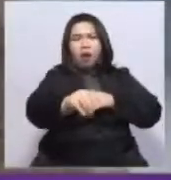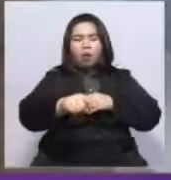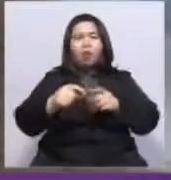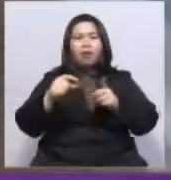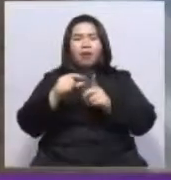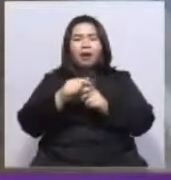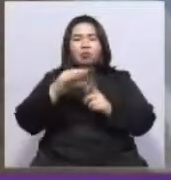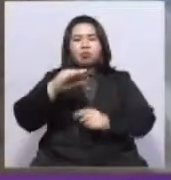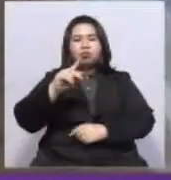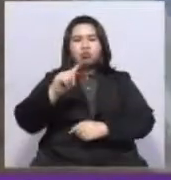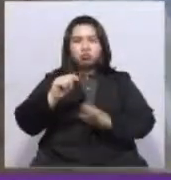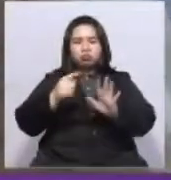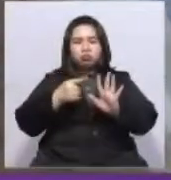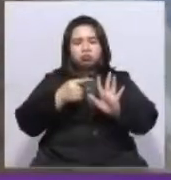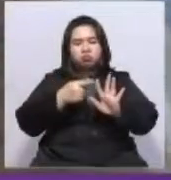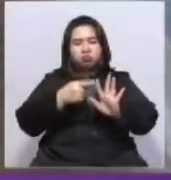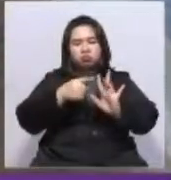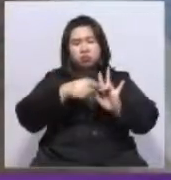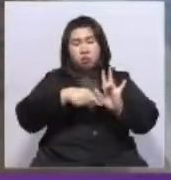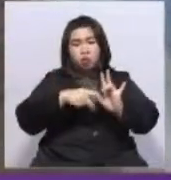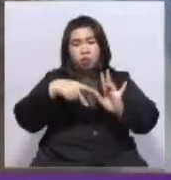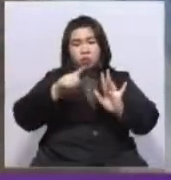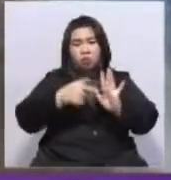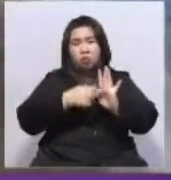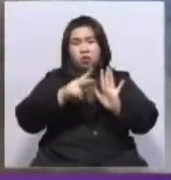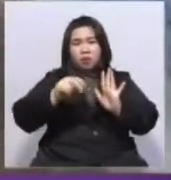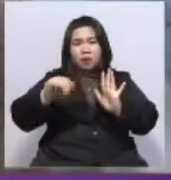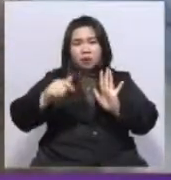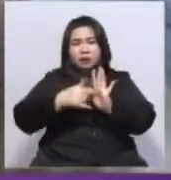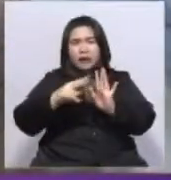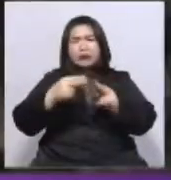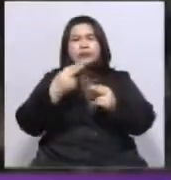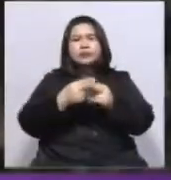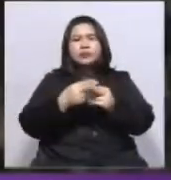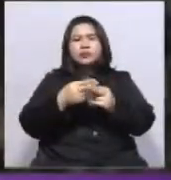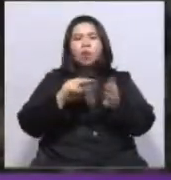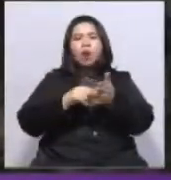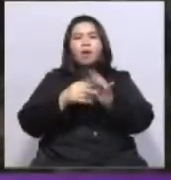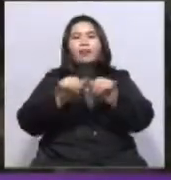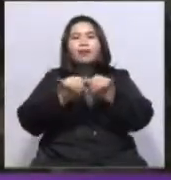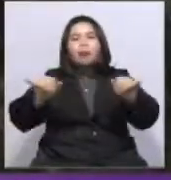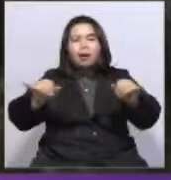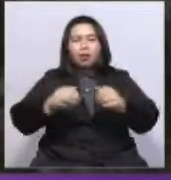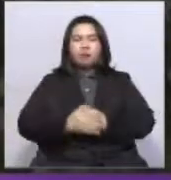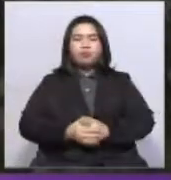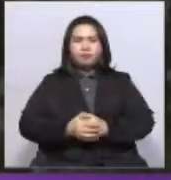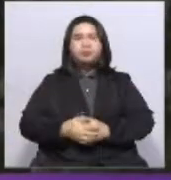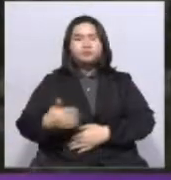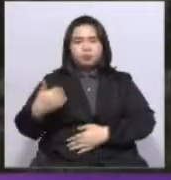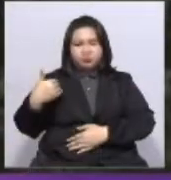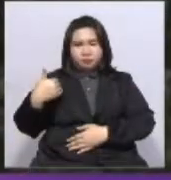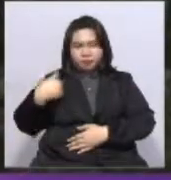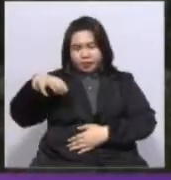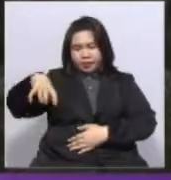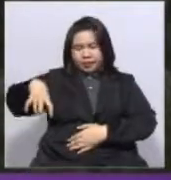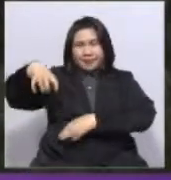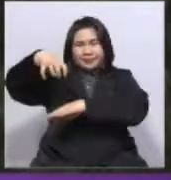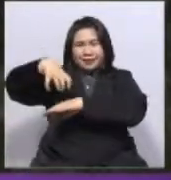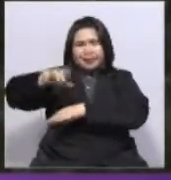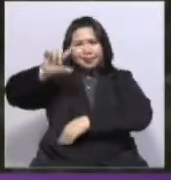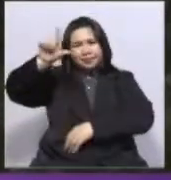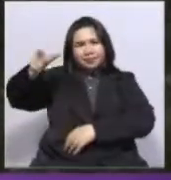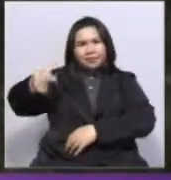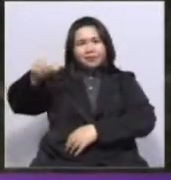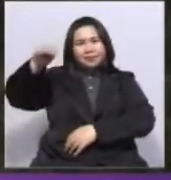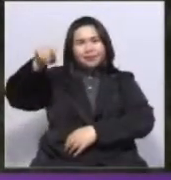าโต๊ะบรรยังซึ่งแปลว่าท่านยาวนั่นเองค่ะนอกจากนี้มัสยิดดาโต๊ะก็เป็นอีกหนึ่งสถานที่ที่น่าสน